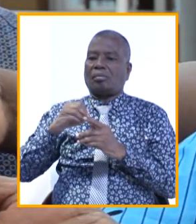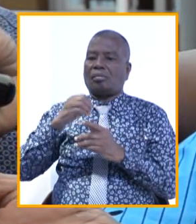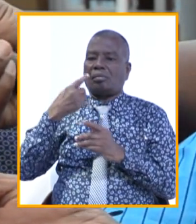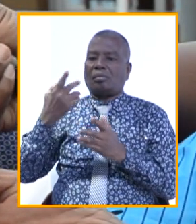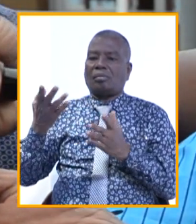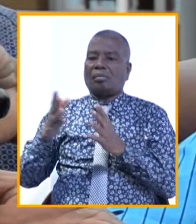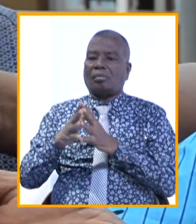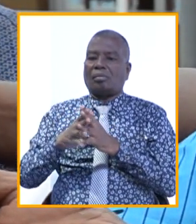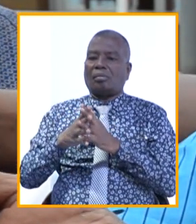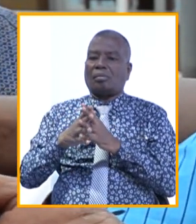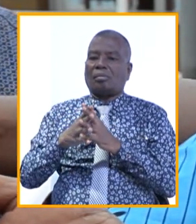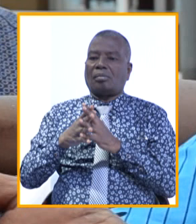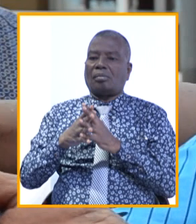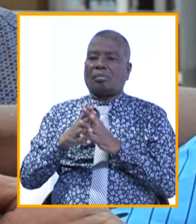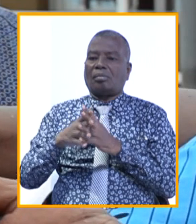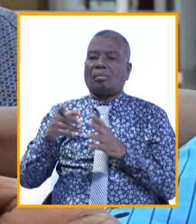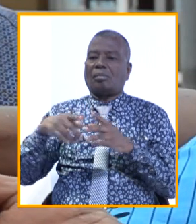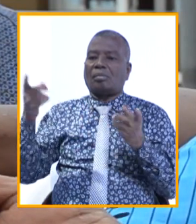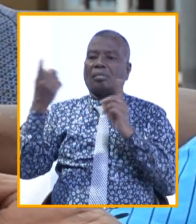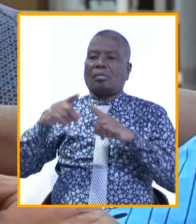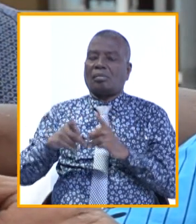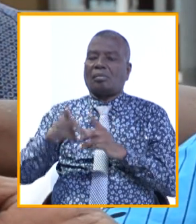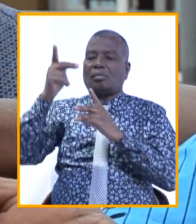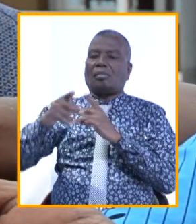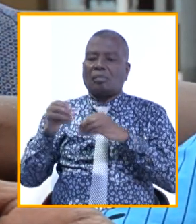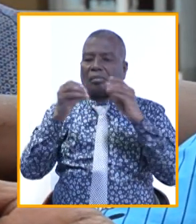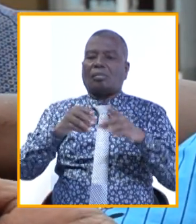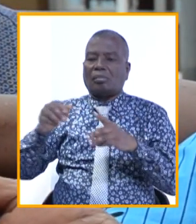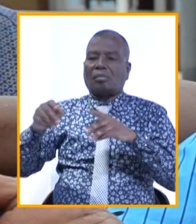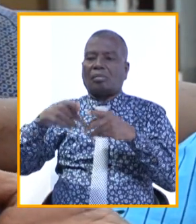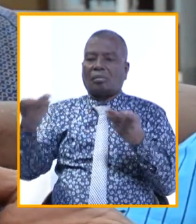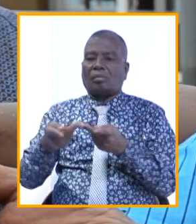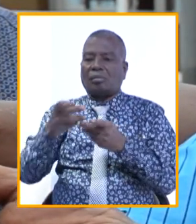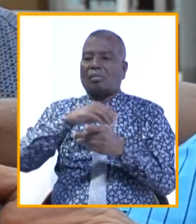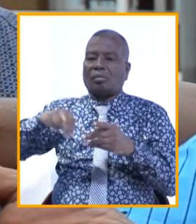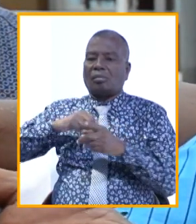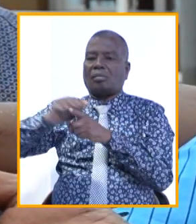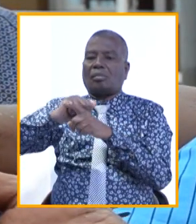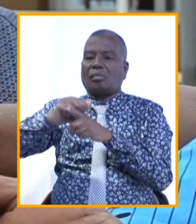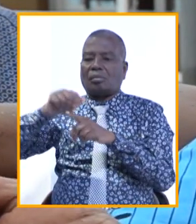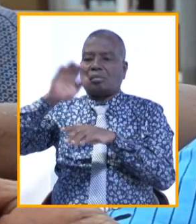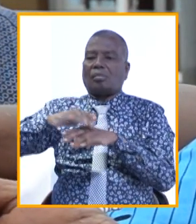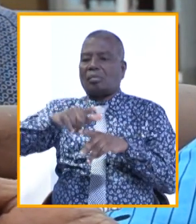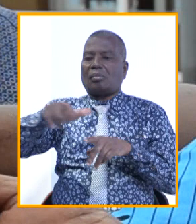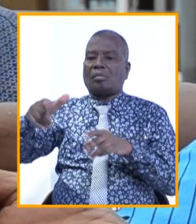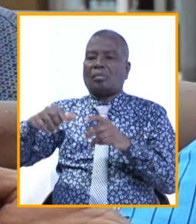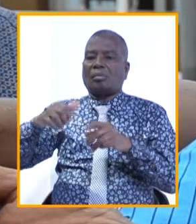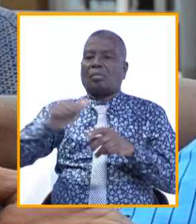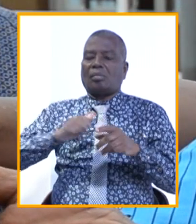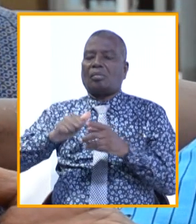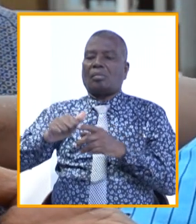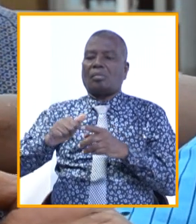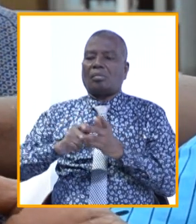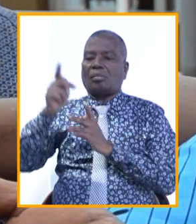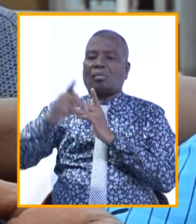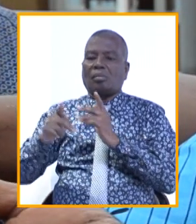définit l'objectif qu'elle veut atteindre avec. Une fois le projet mis en place, nous les formons sur elles-mêmes leurs propres projets et comment elles peuvent